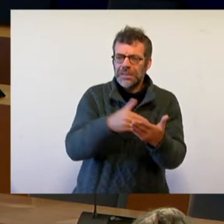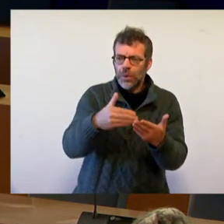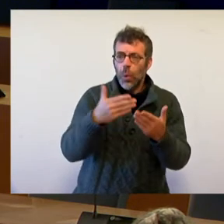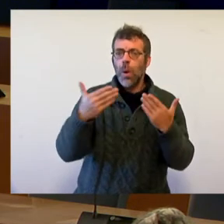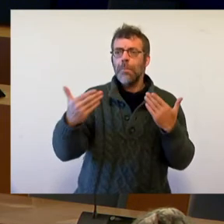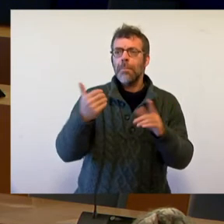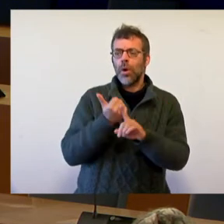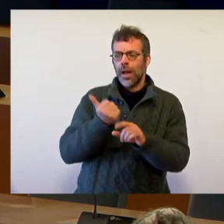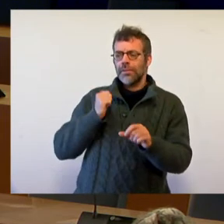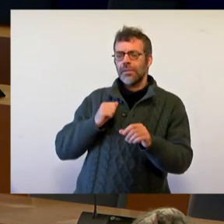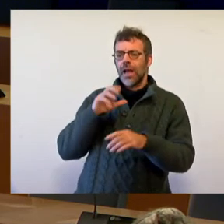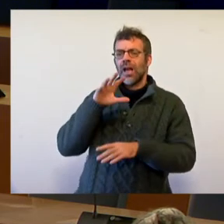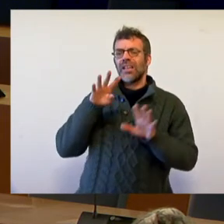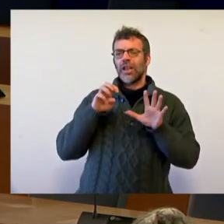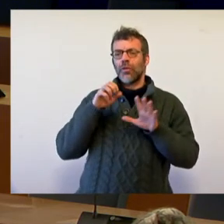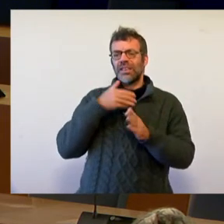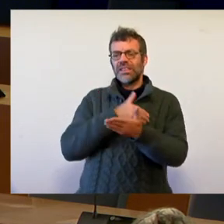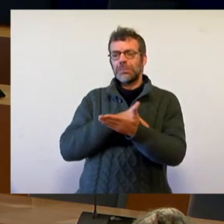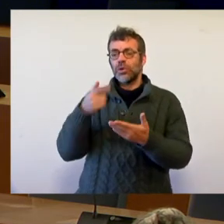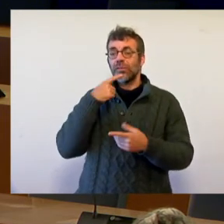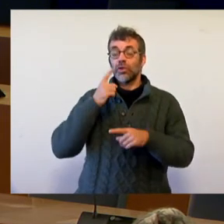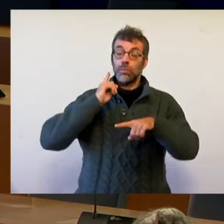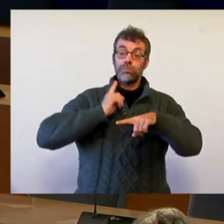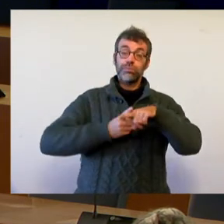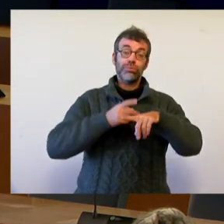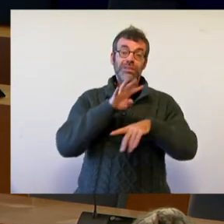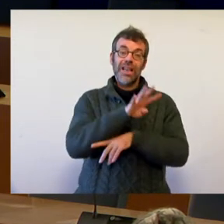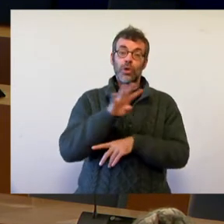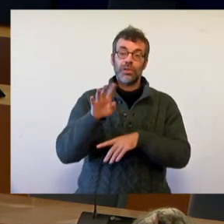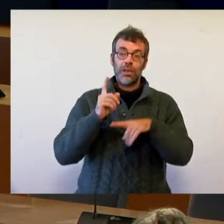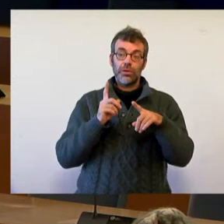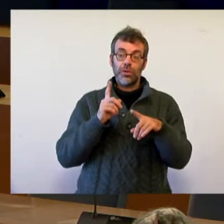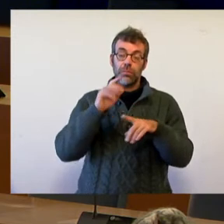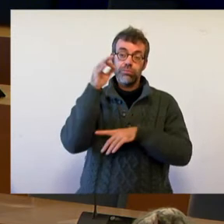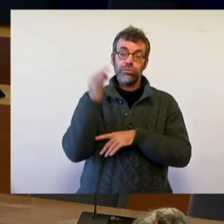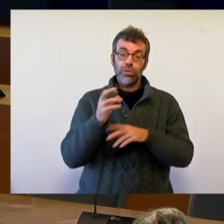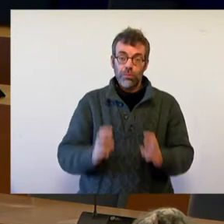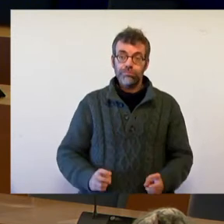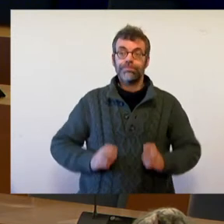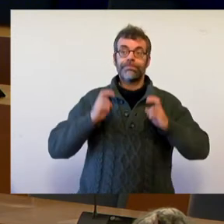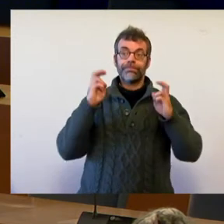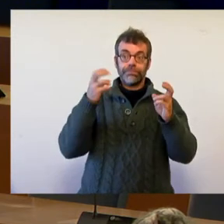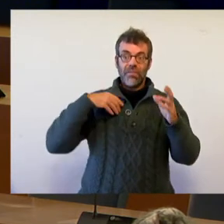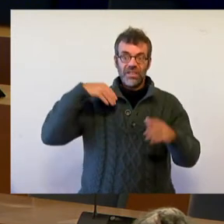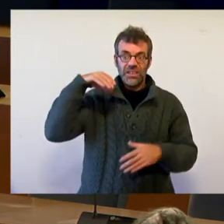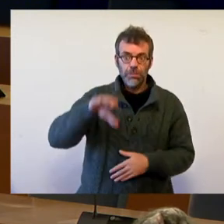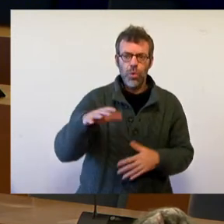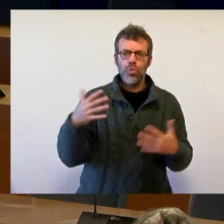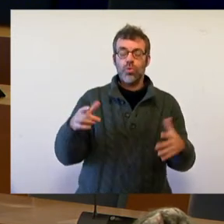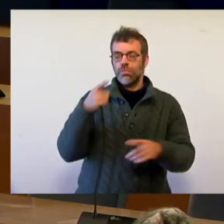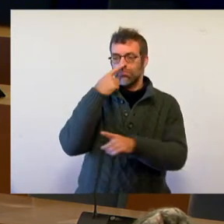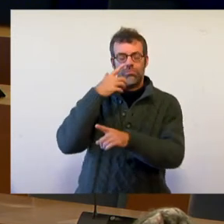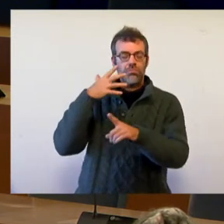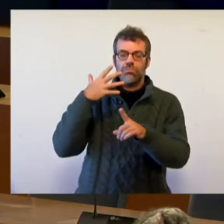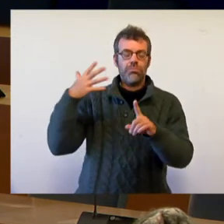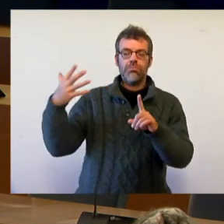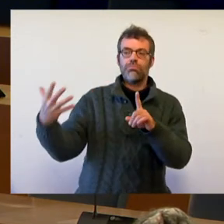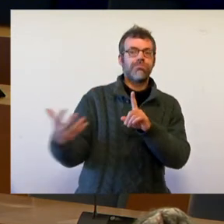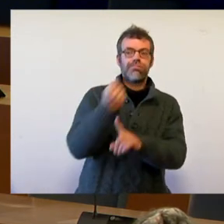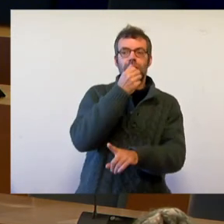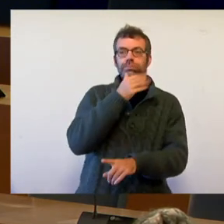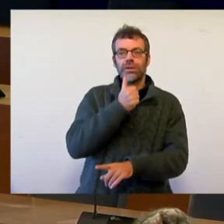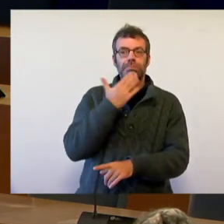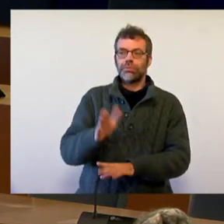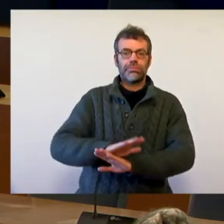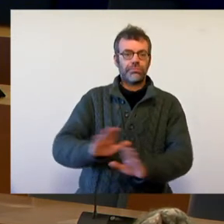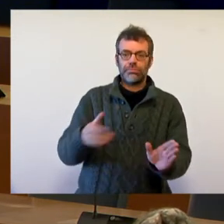2021, soit plus 44%. C'est une progression que vous n'atteindrez pas.